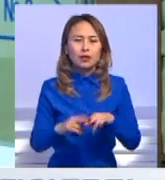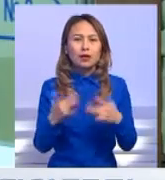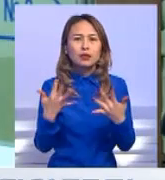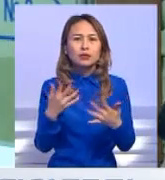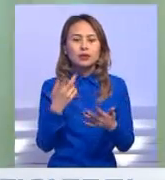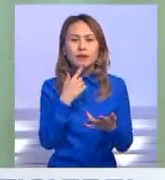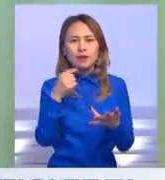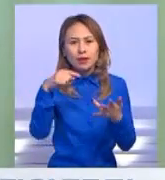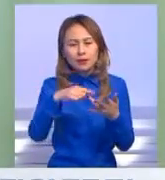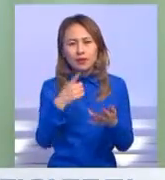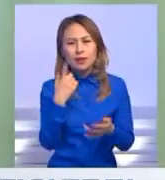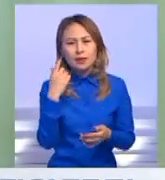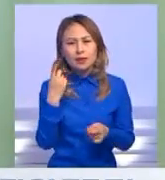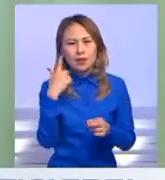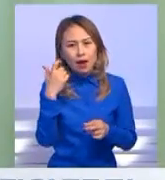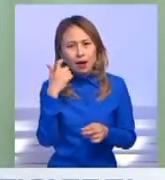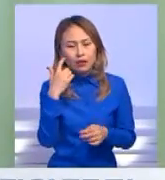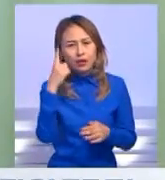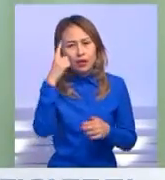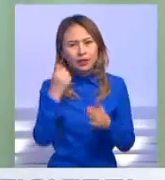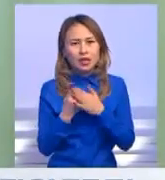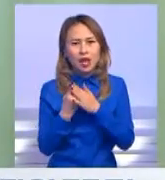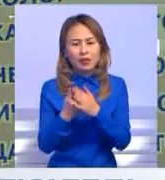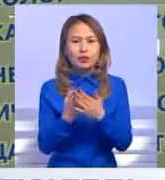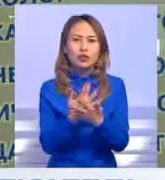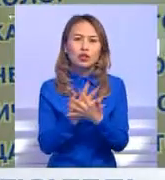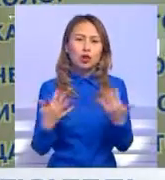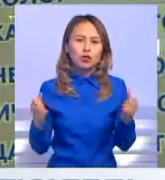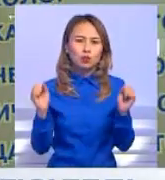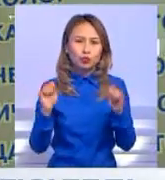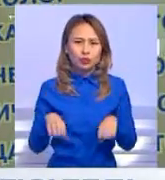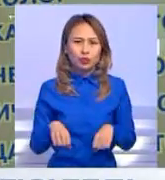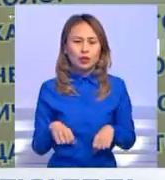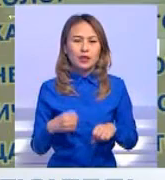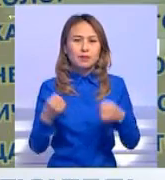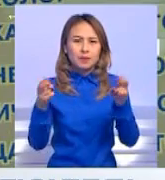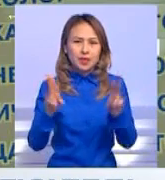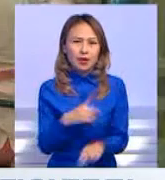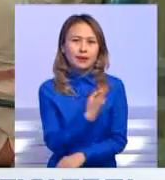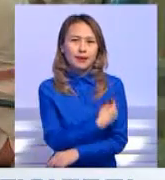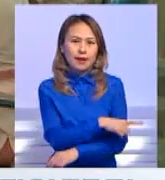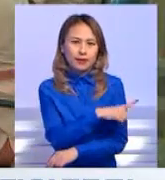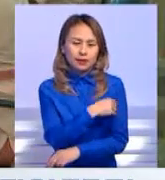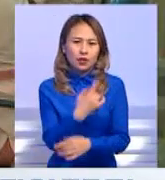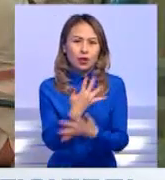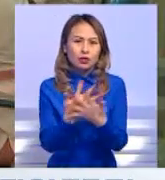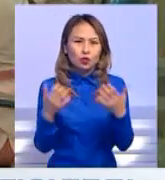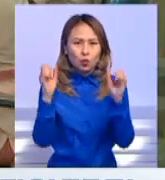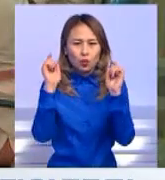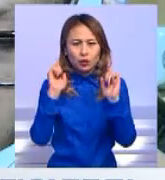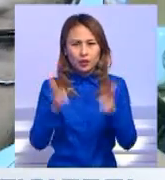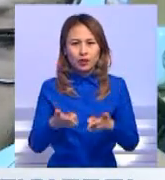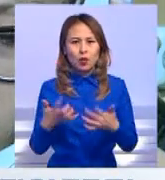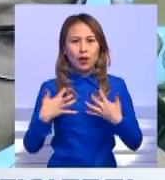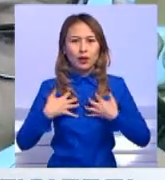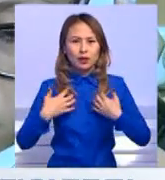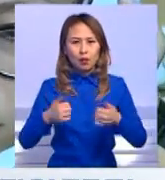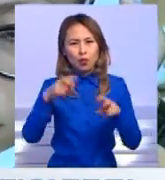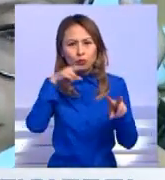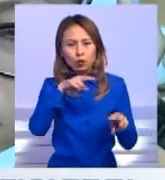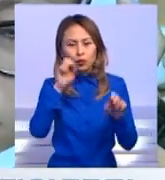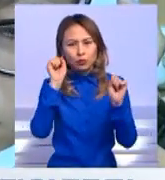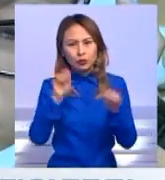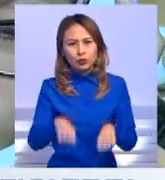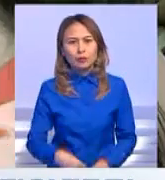қандағы қанттың деңгейі мен қысымды бақылай алатын гаджеттер бар. Сол арқылы дәрігерлер қашықтықтан емделушінің денсаулығын